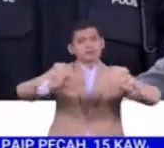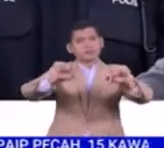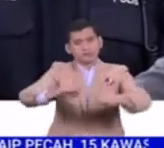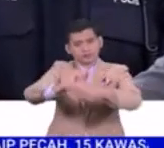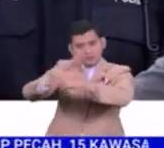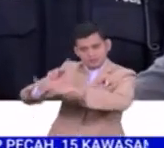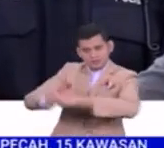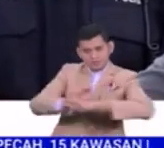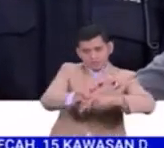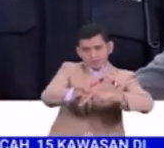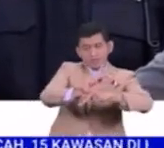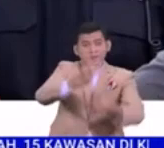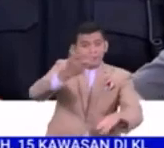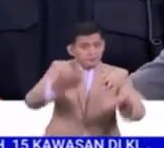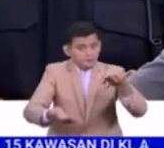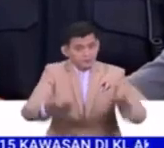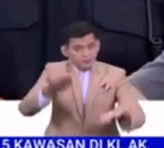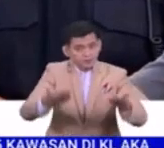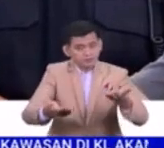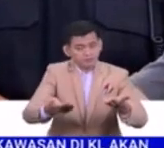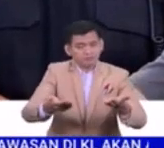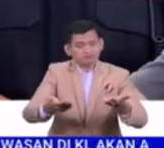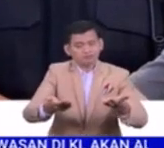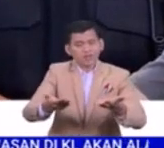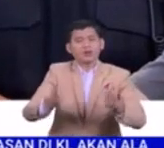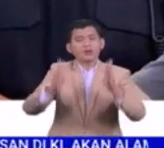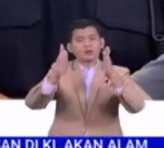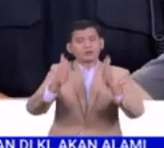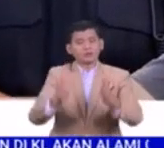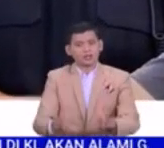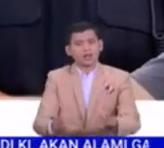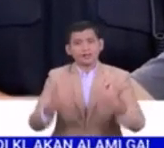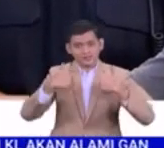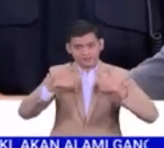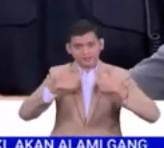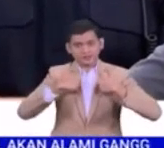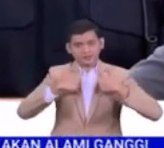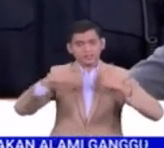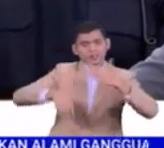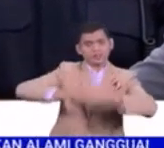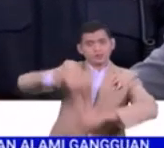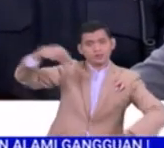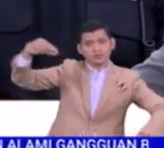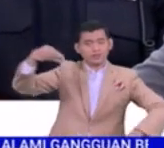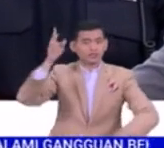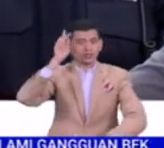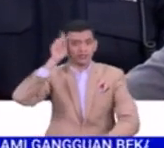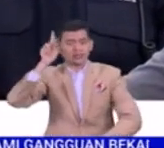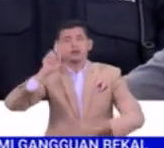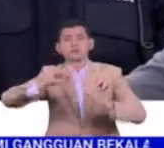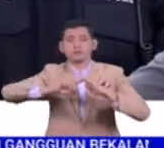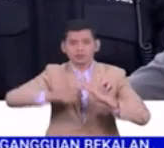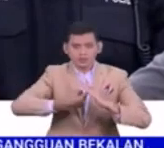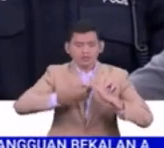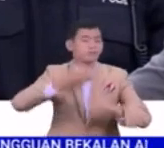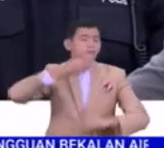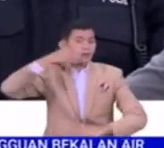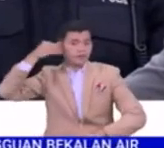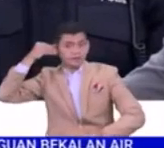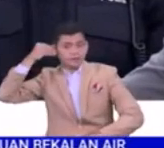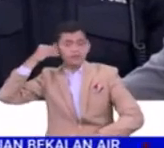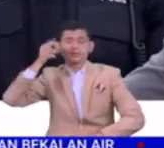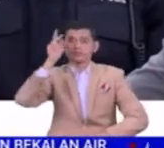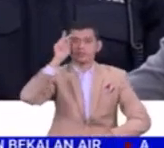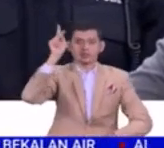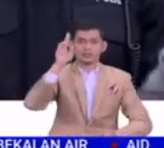Di mana mungkin orang ramai yang ada di luar pada Kelantan mula balik untuk beraya ke negeri